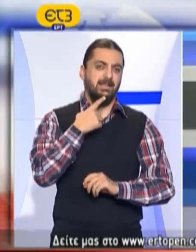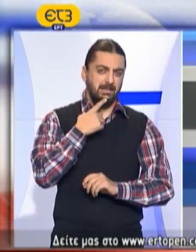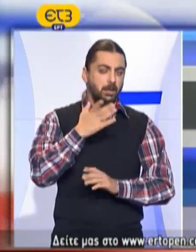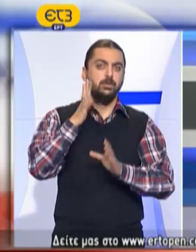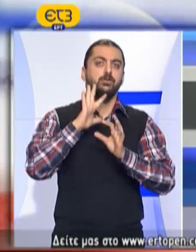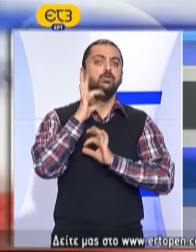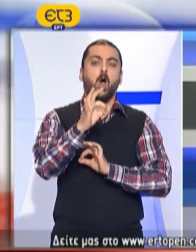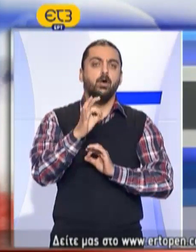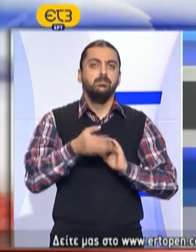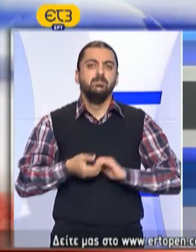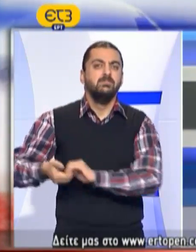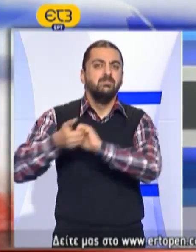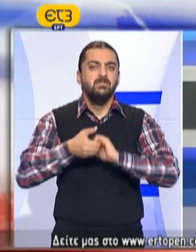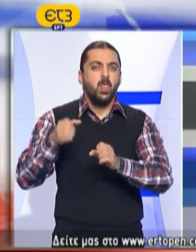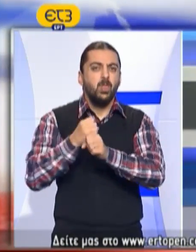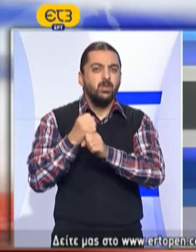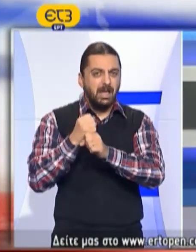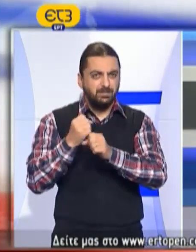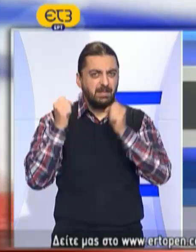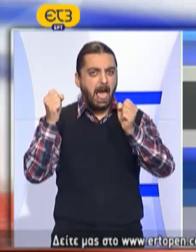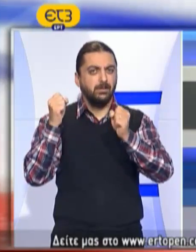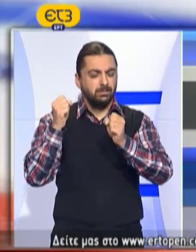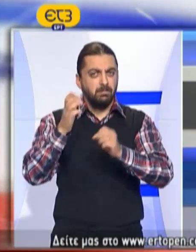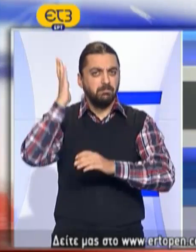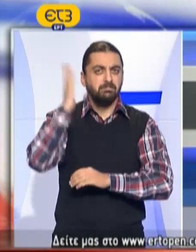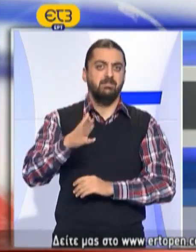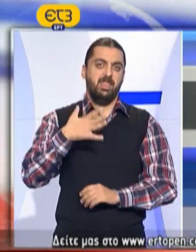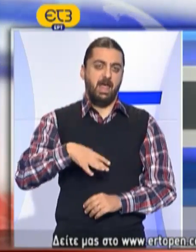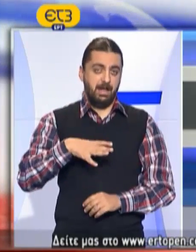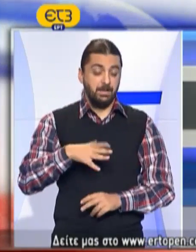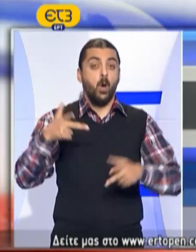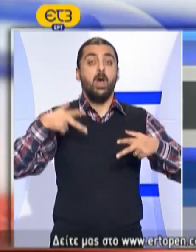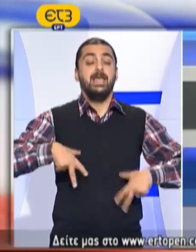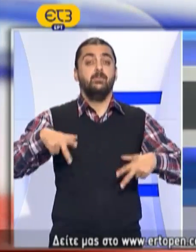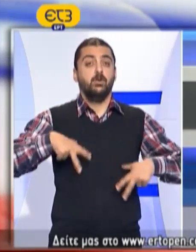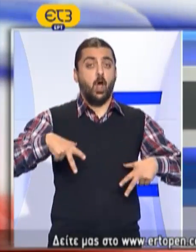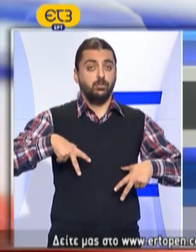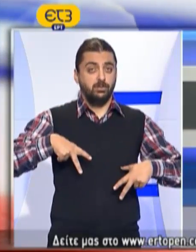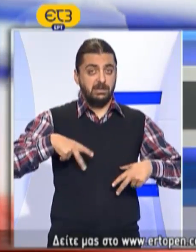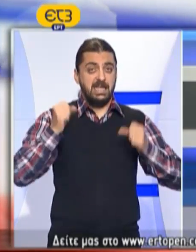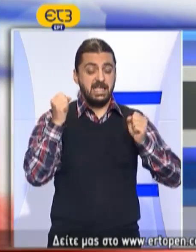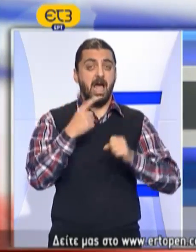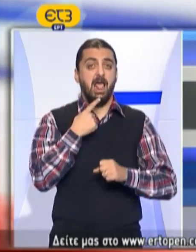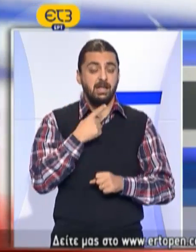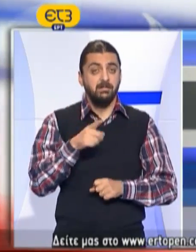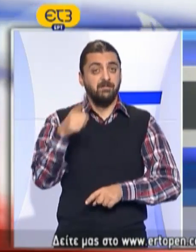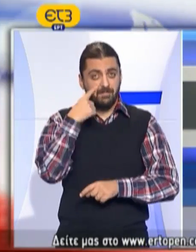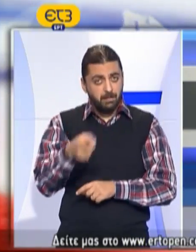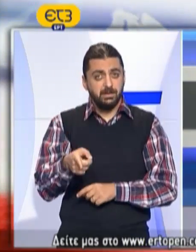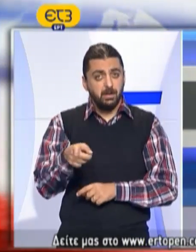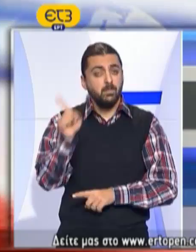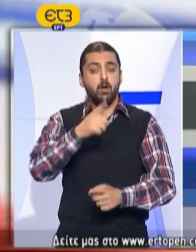συνδικαλισμό, και όχι μόνο τον συνδικαλισμό βεβαίως, διότι στη δήλωσή του ο κύριος Γεωργιάδης λέει ότι νάπου όσοι φωνάζουν δεν έχουν